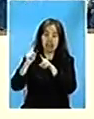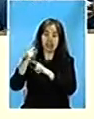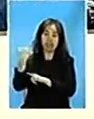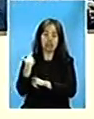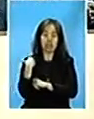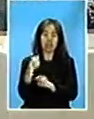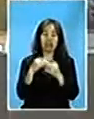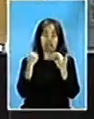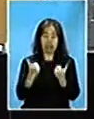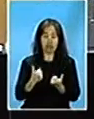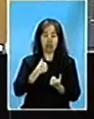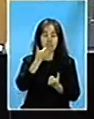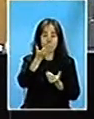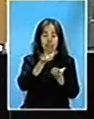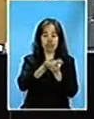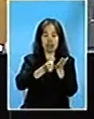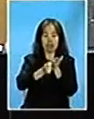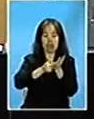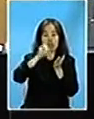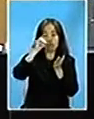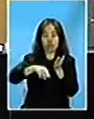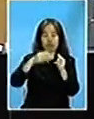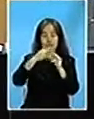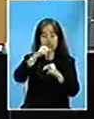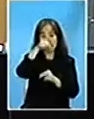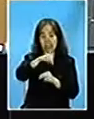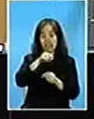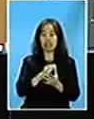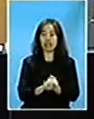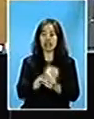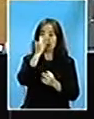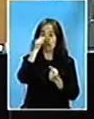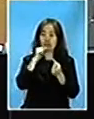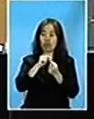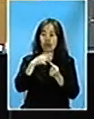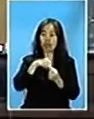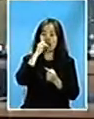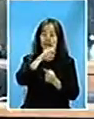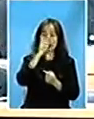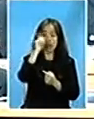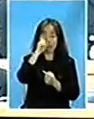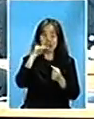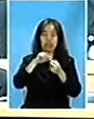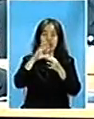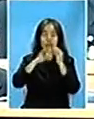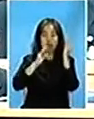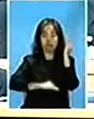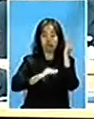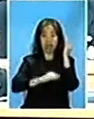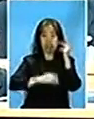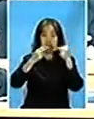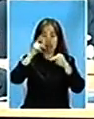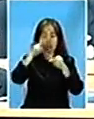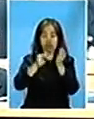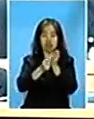านี้นะครับผมขอตัดงบประมาณในส่วนนี้ครับท่านประธานเพื่อที่จะบอกให้รู้ว่าชายแดนใต้นั้นต้องแก้ปัญ